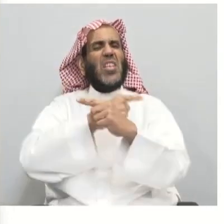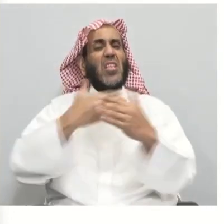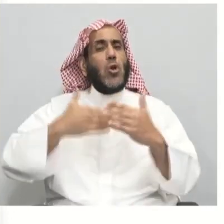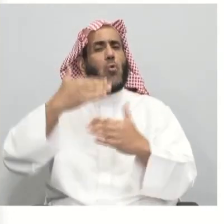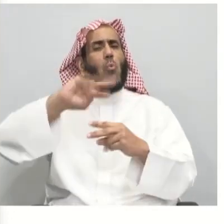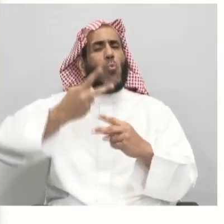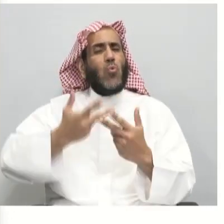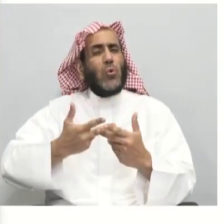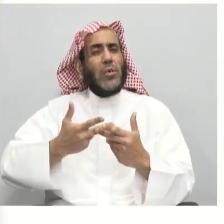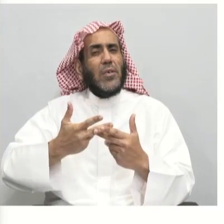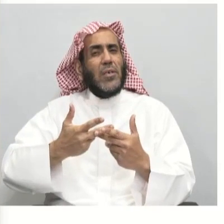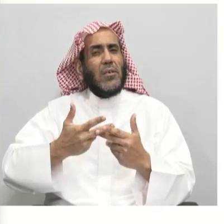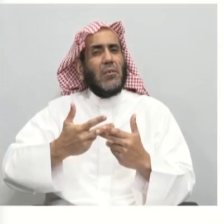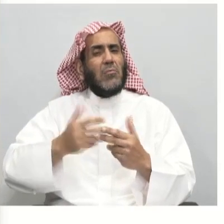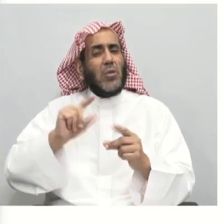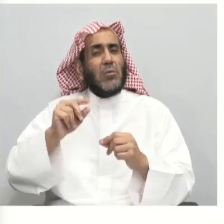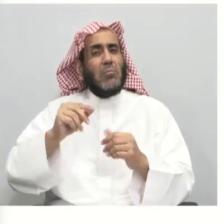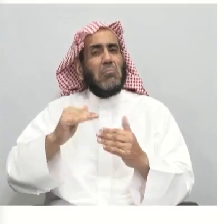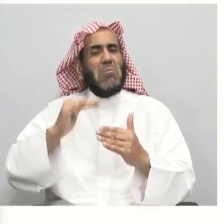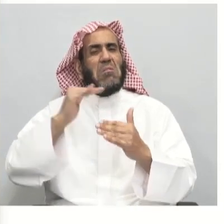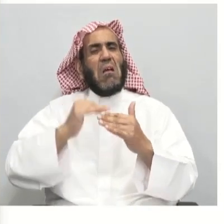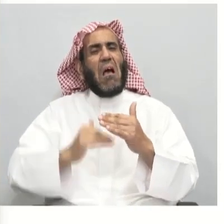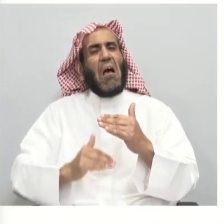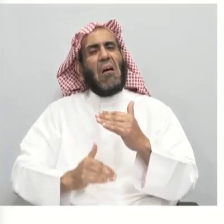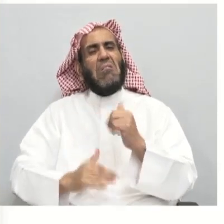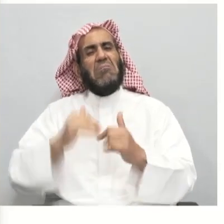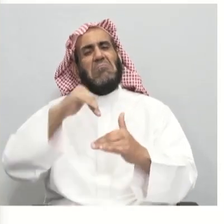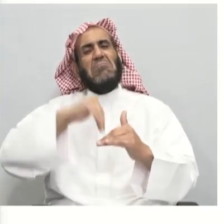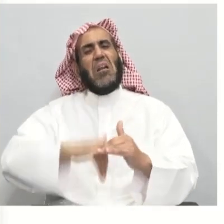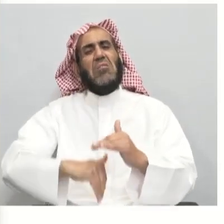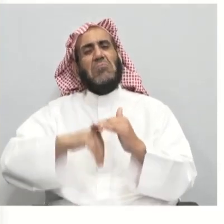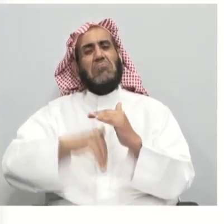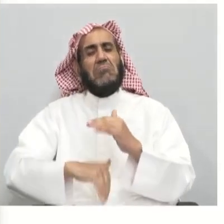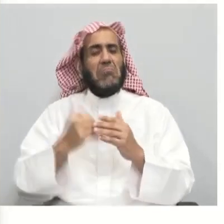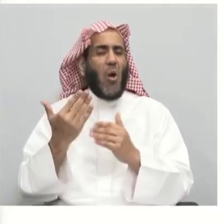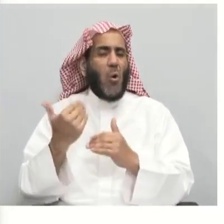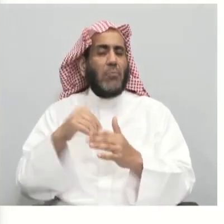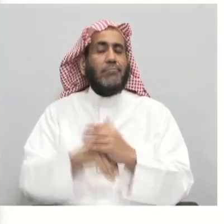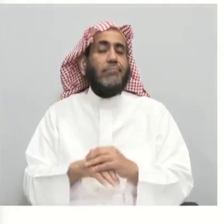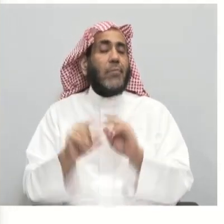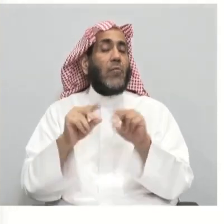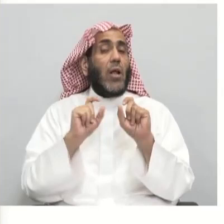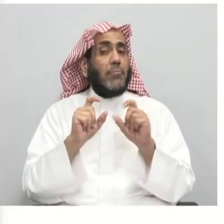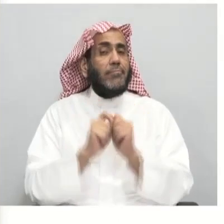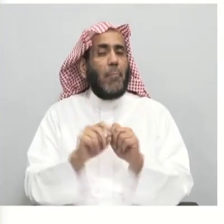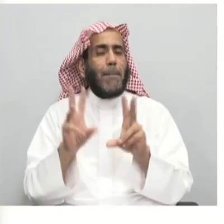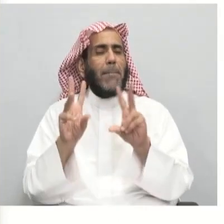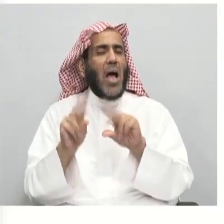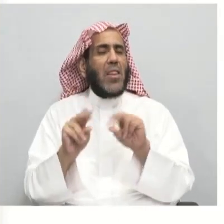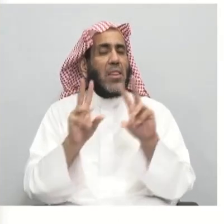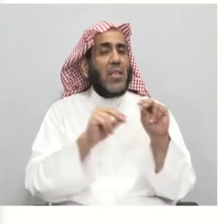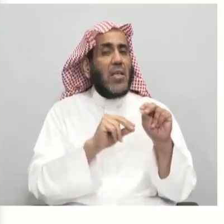والتطور هو احسنتم التاخر كذلك تعرفنا على بعض